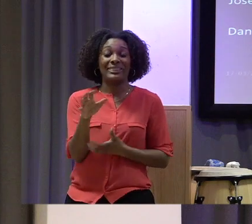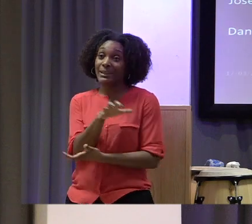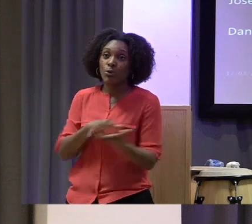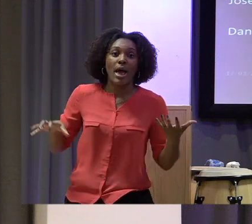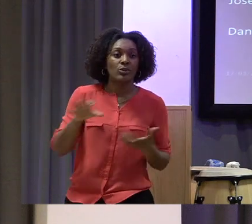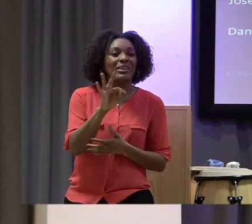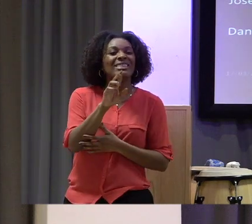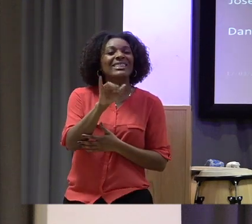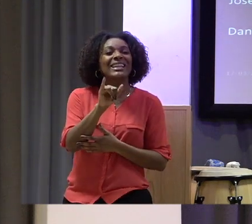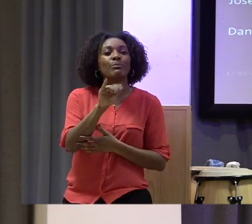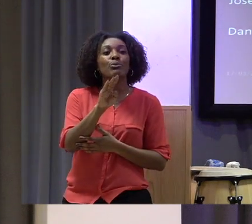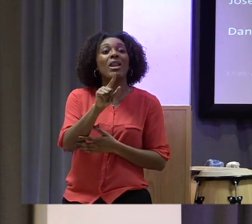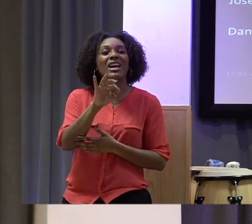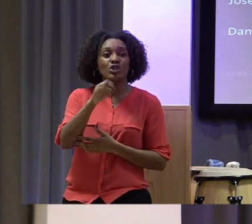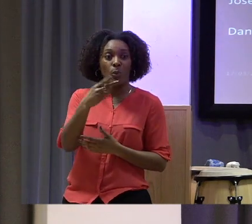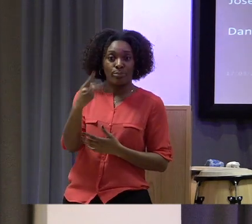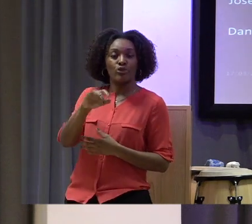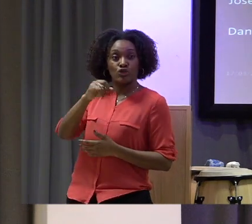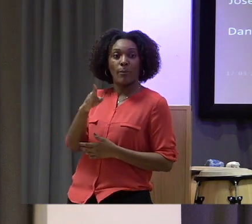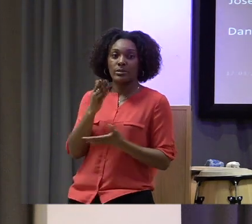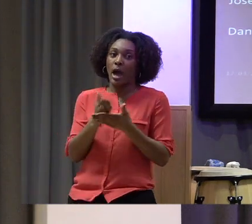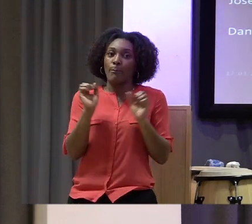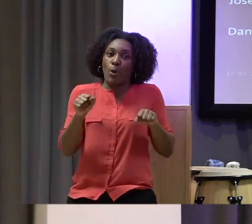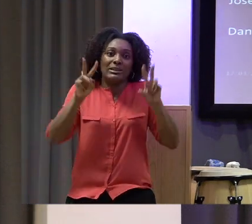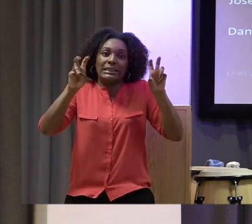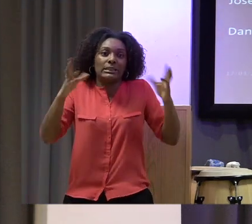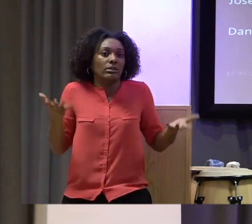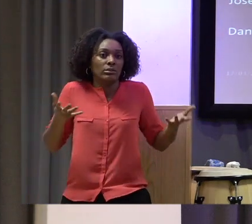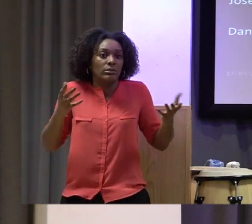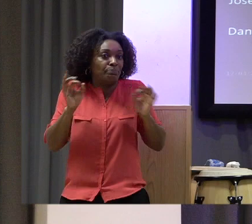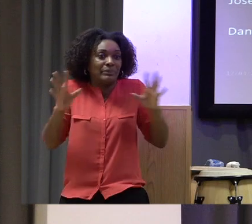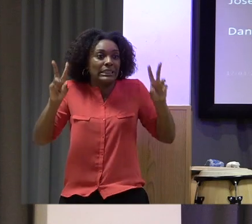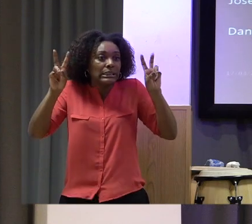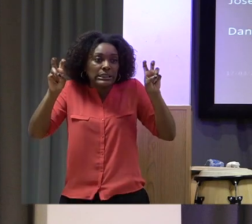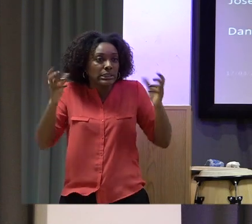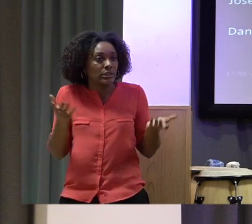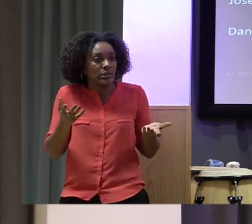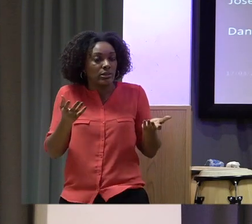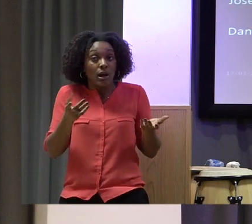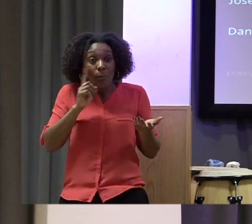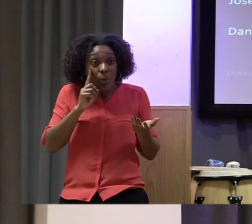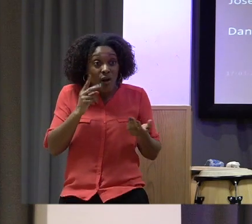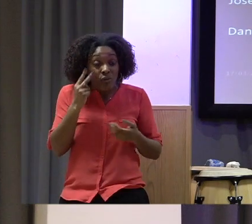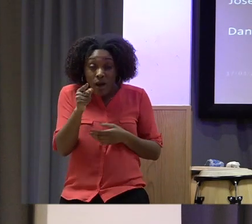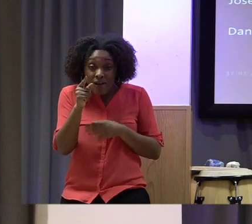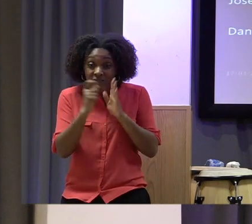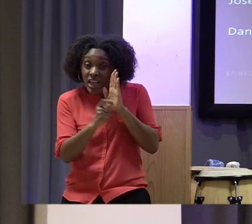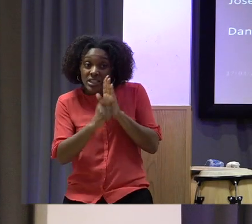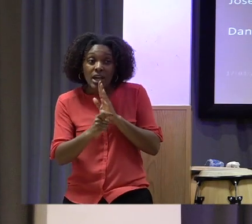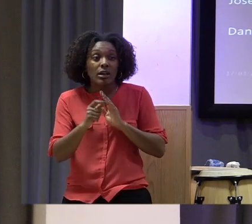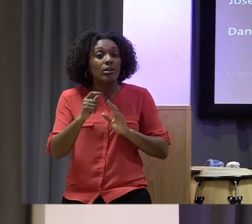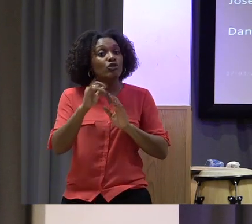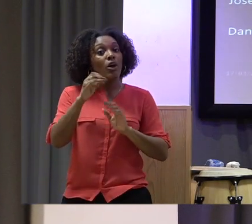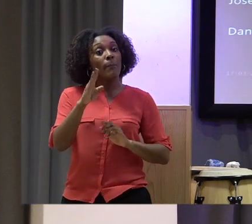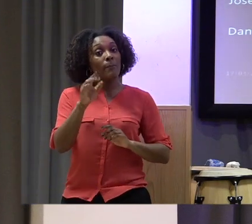fin du livre de Job, vous avez avant quelques versets qui disent que Job était quelqu'un de